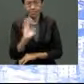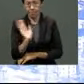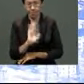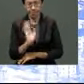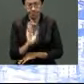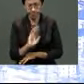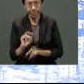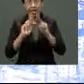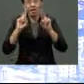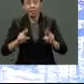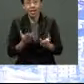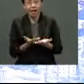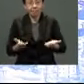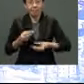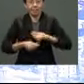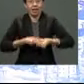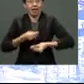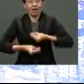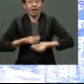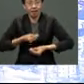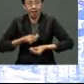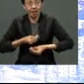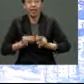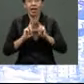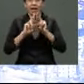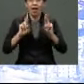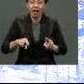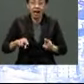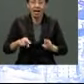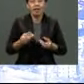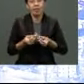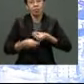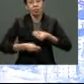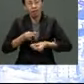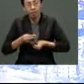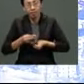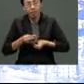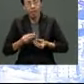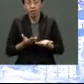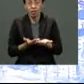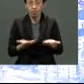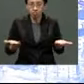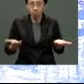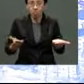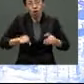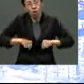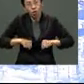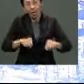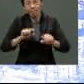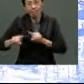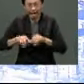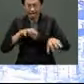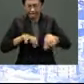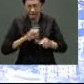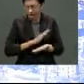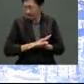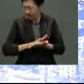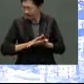ร้านแผงร้านค้าปลีกร้านค้าย่อยหรือแผง รถเข็นอะไรหลายจัดระเบียบให้ดีๆให้เขา